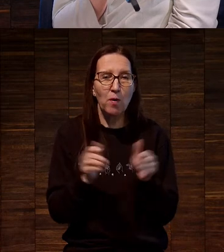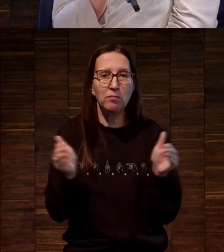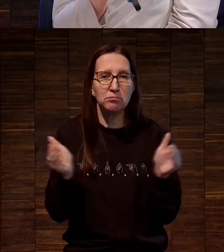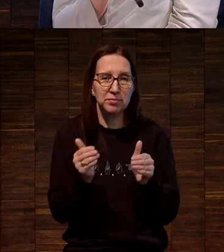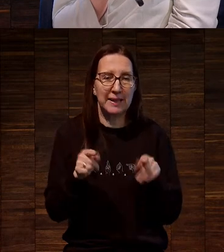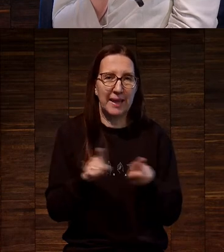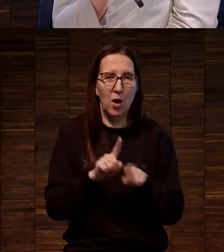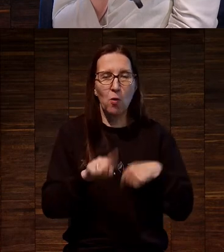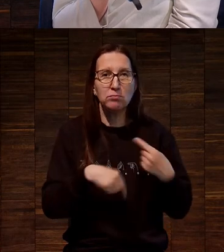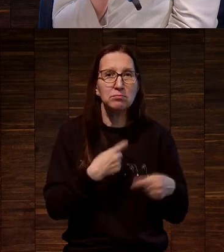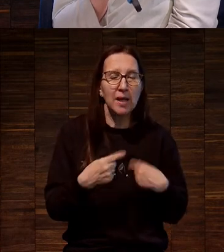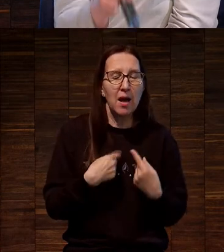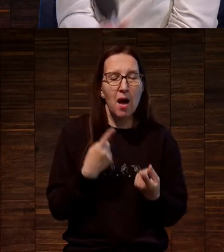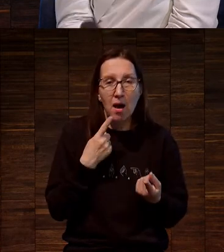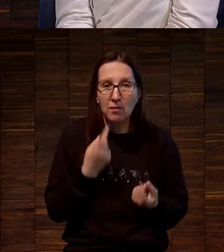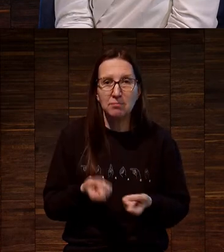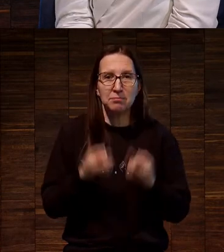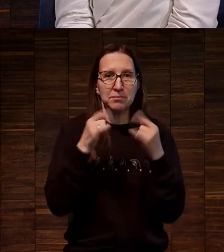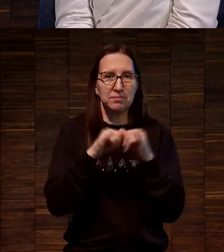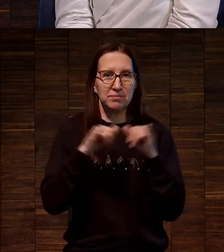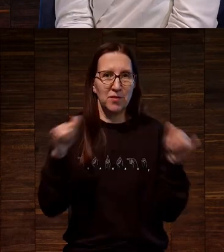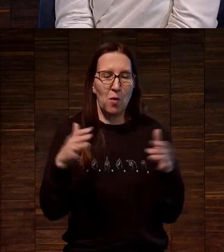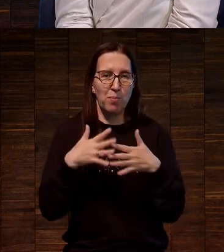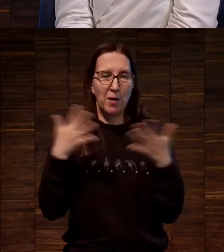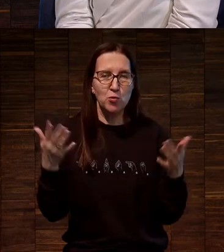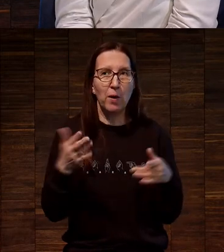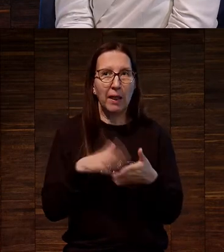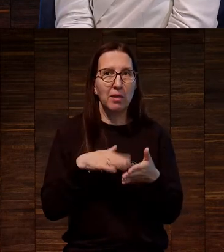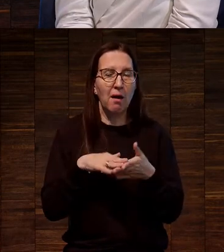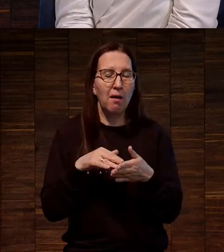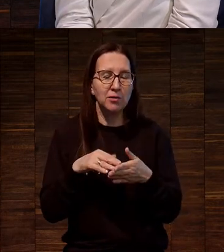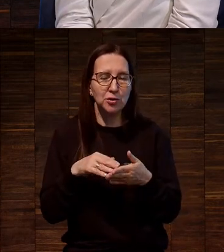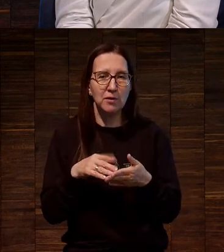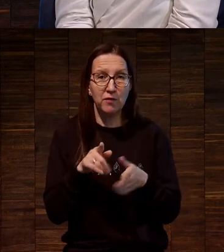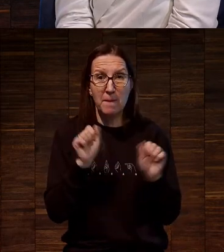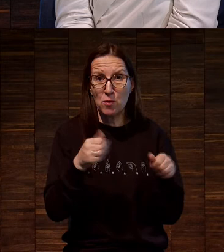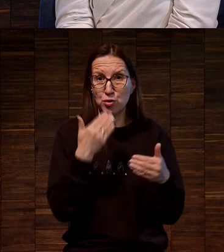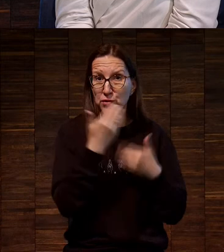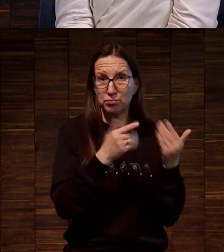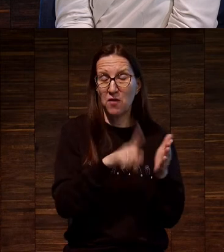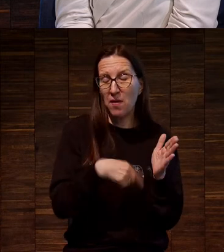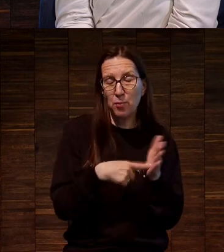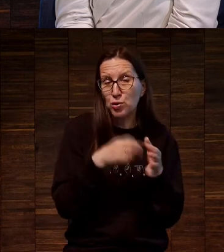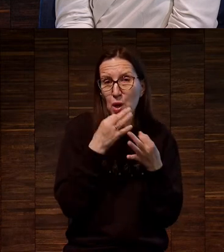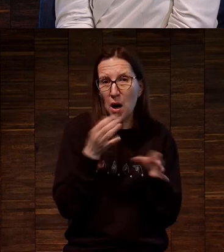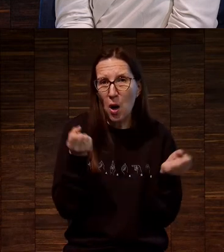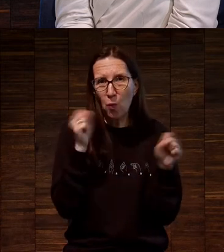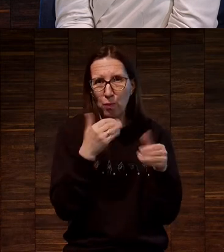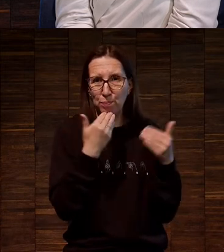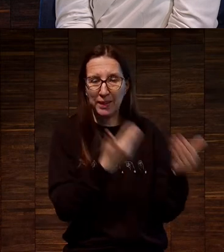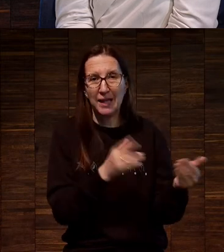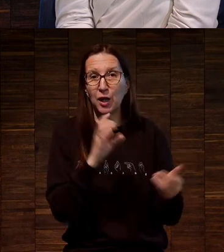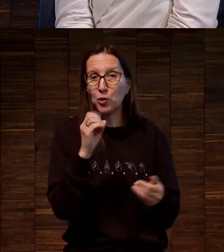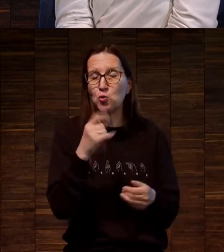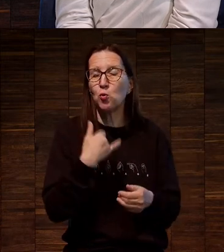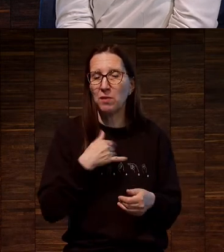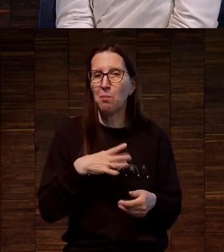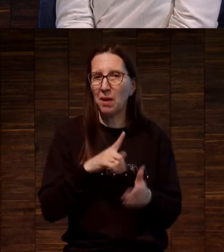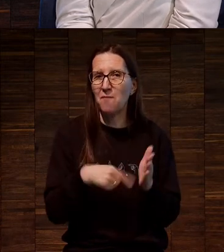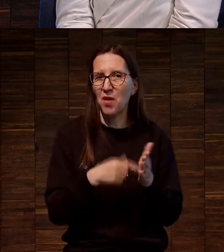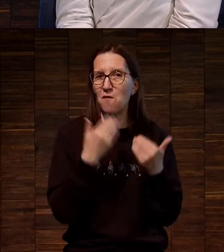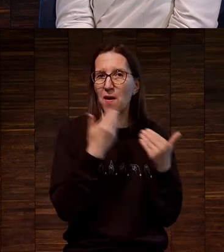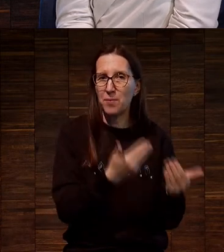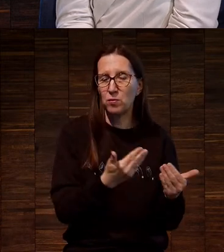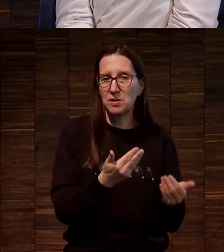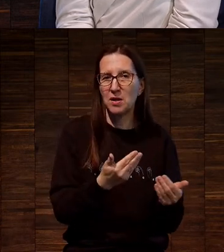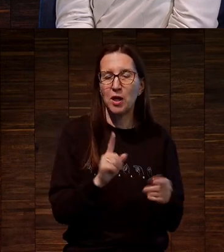вот такой инициативы рождается что-то очень большое, и при этом смотреть, как это живет. Но вы задавайте вопросы любого рода. Еще у меня, кстати, был вопрос, чтобы